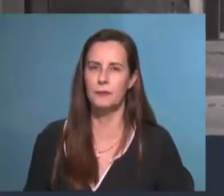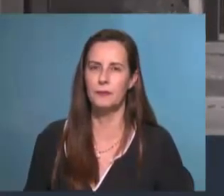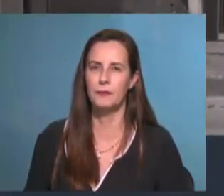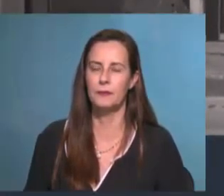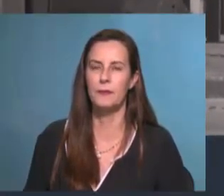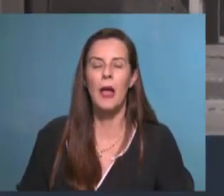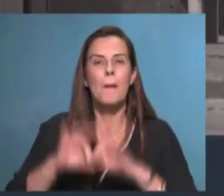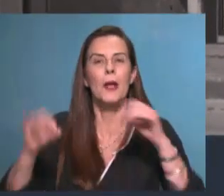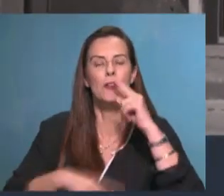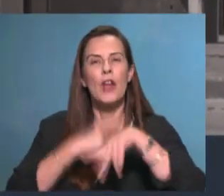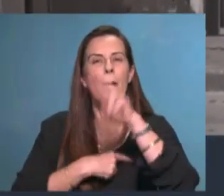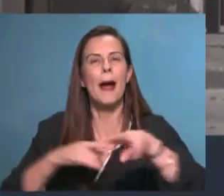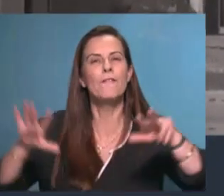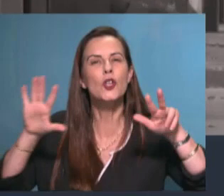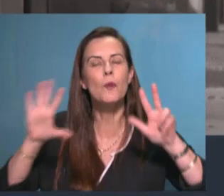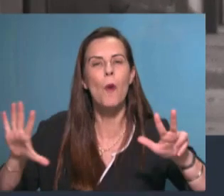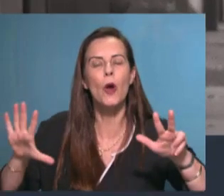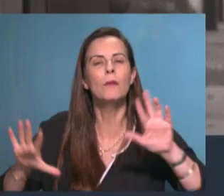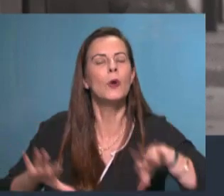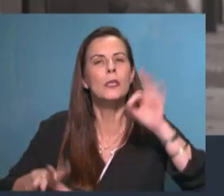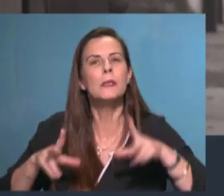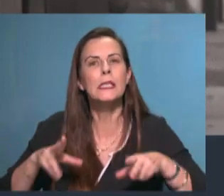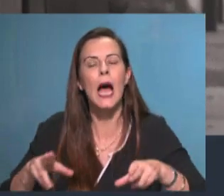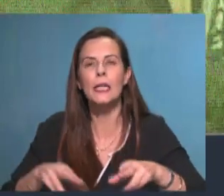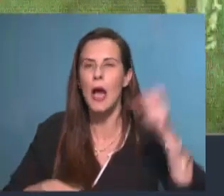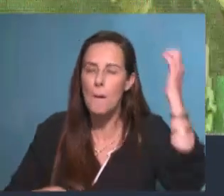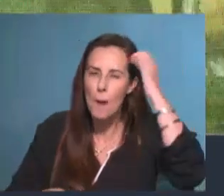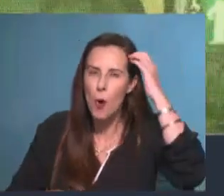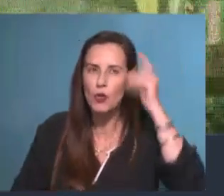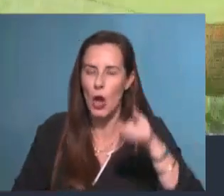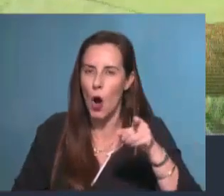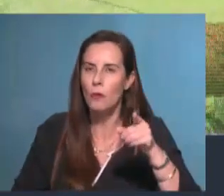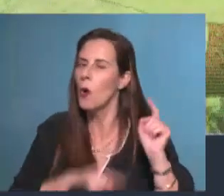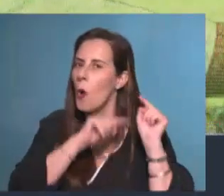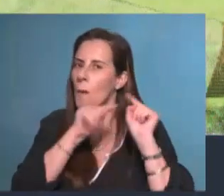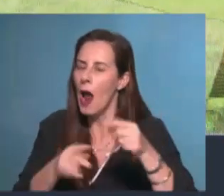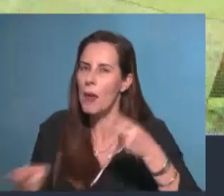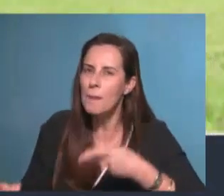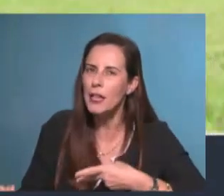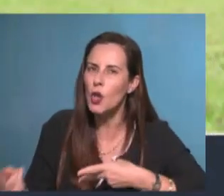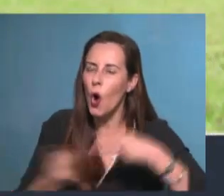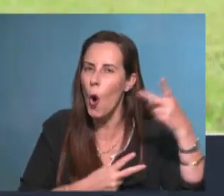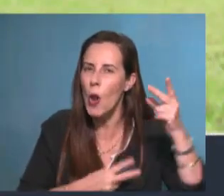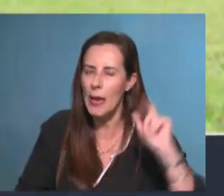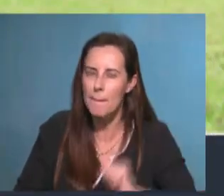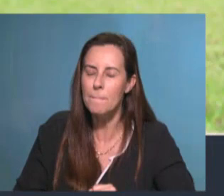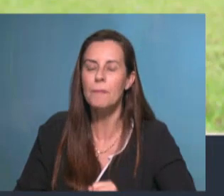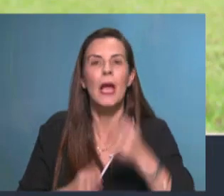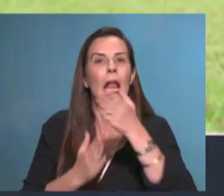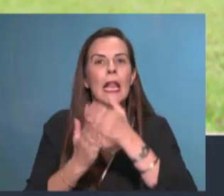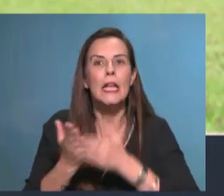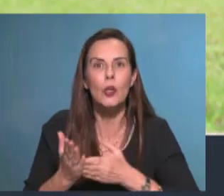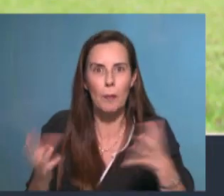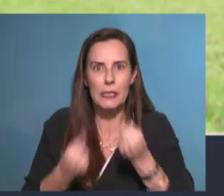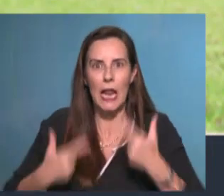בתחילת שנת 2008 מתגלה גידול סרטני במוחו של יחיא סינואר. הוא מובל לכאן לבית החולים אסף הרופא לניתוח מציל